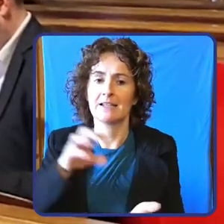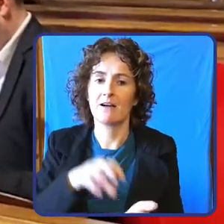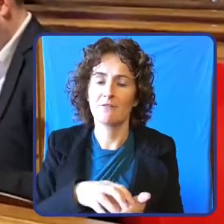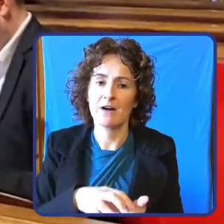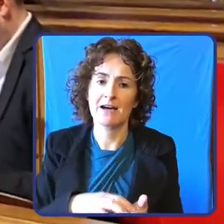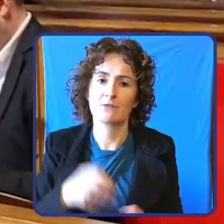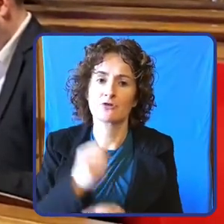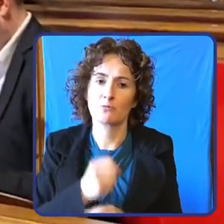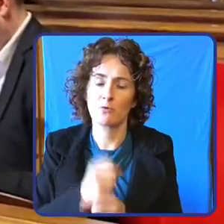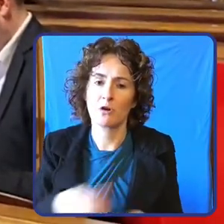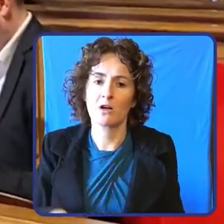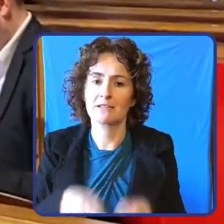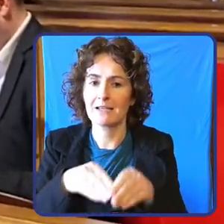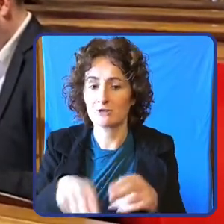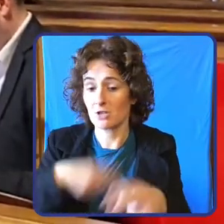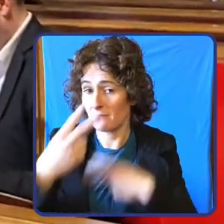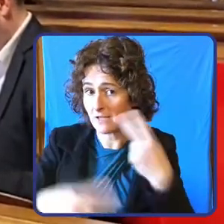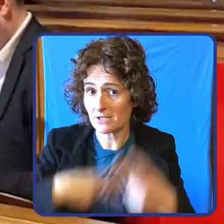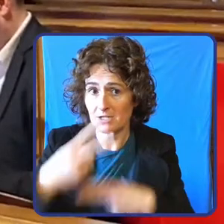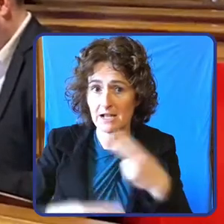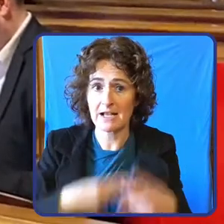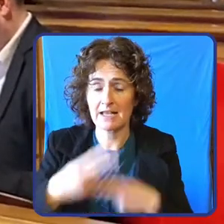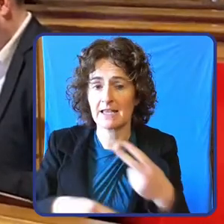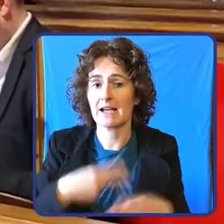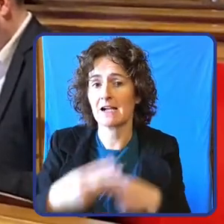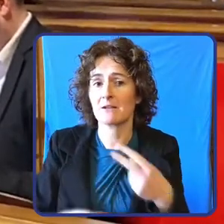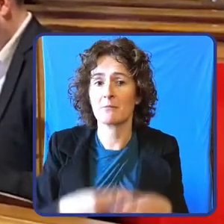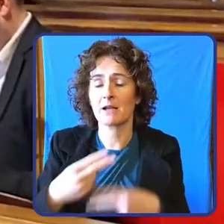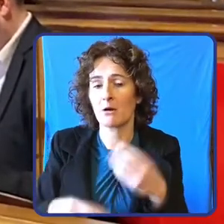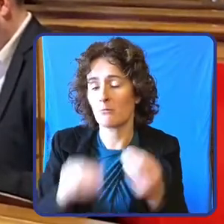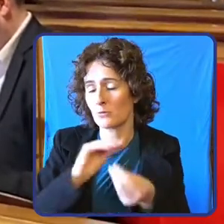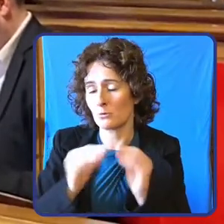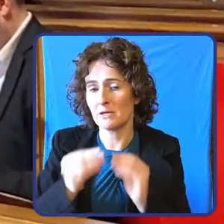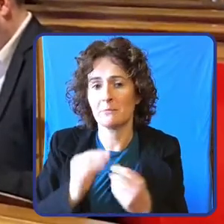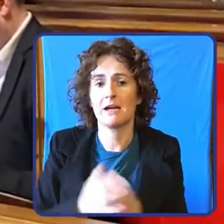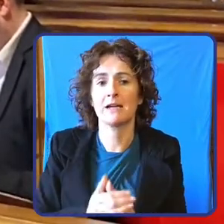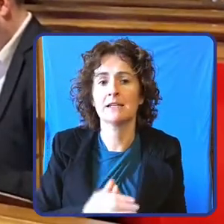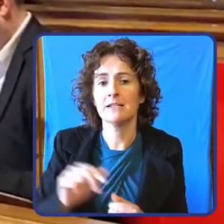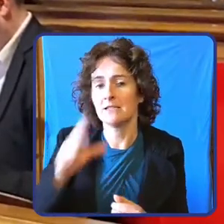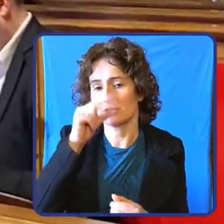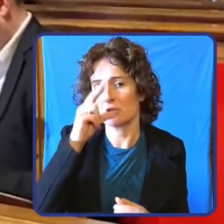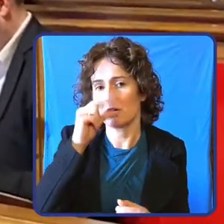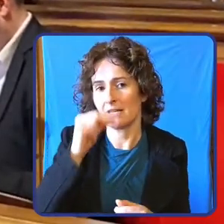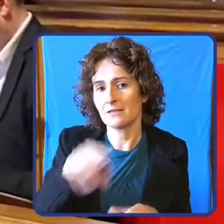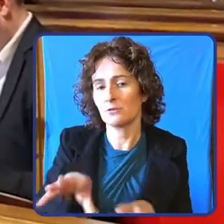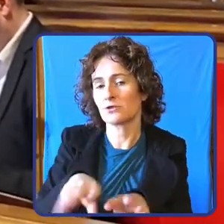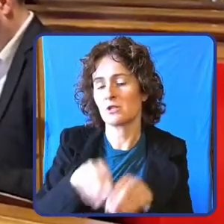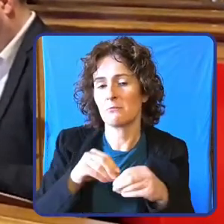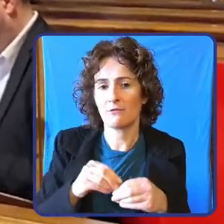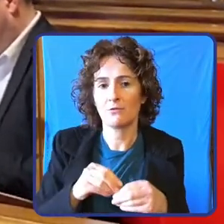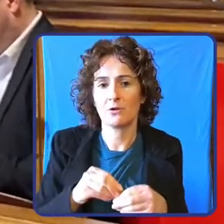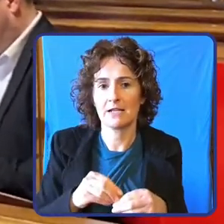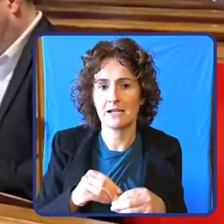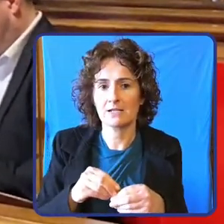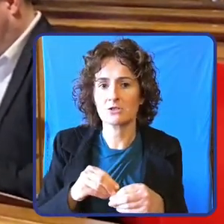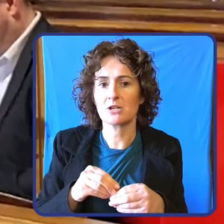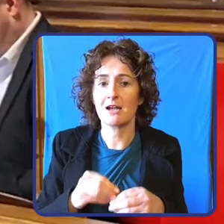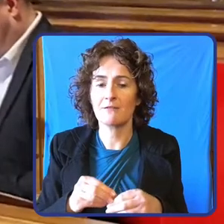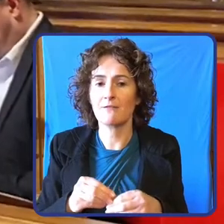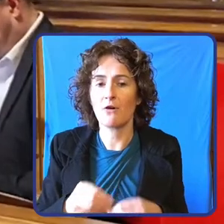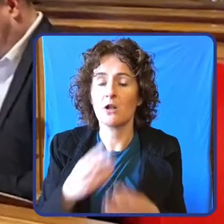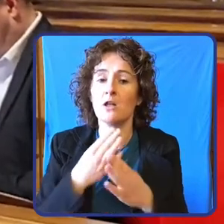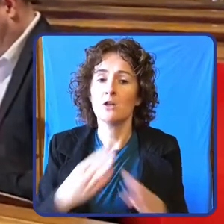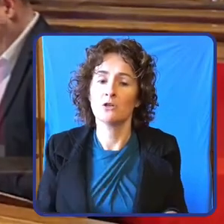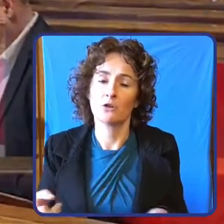illetékes munkatársai vizsgálják meg ezeket a panaszokat, vagy ezt a panaszt, illetve a rendőrség bevonásával nagyobb jelenlét